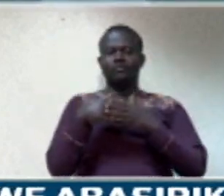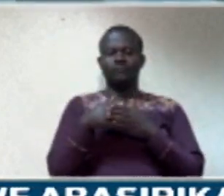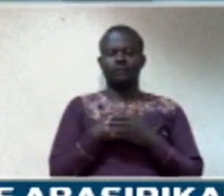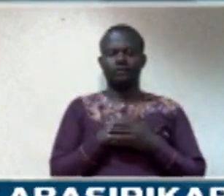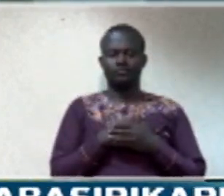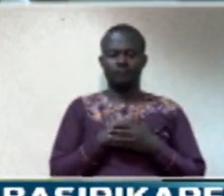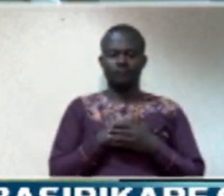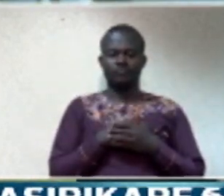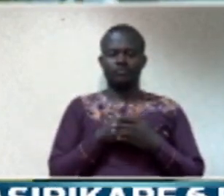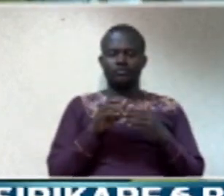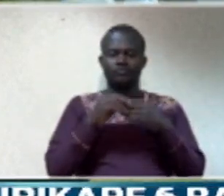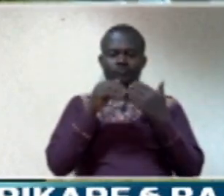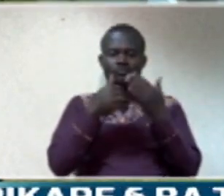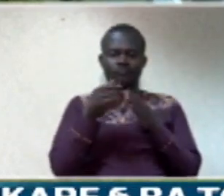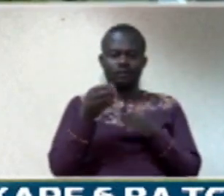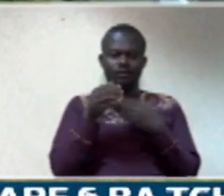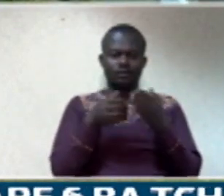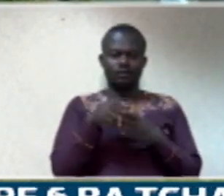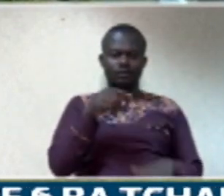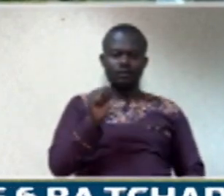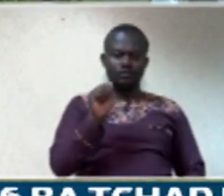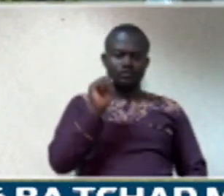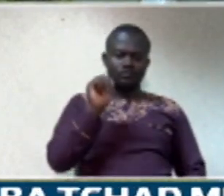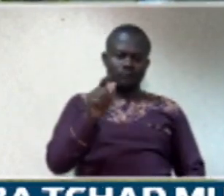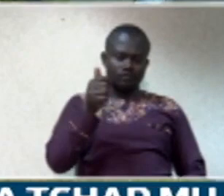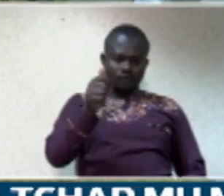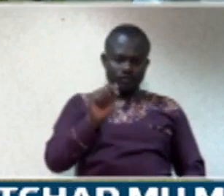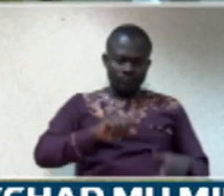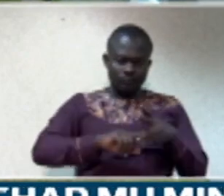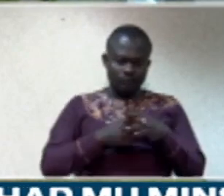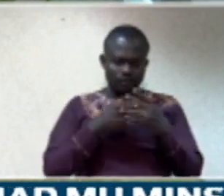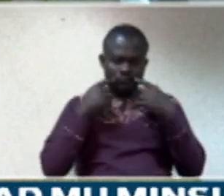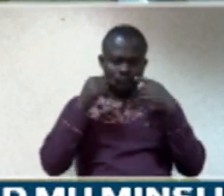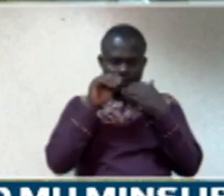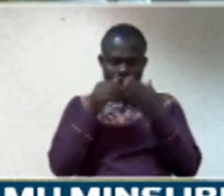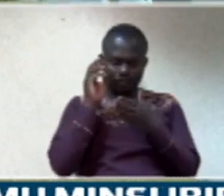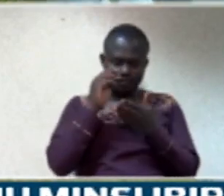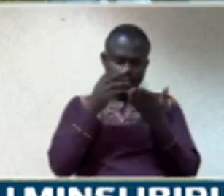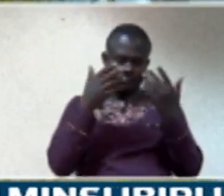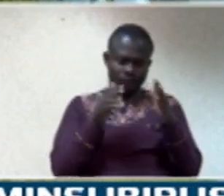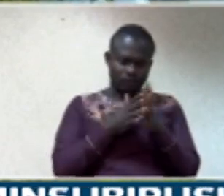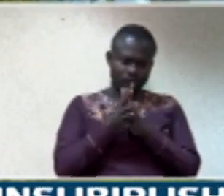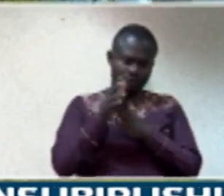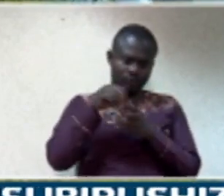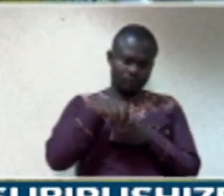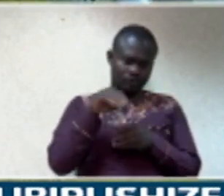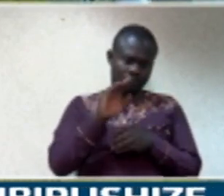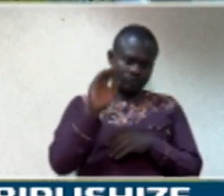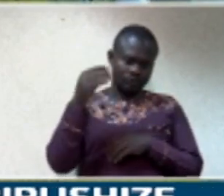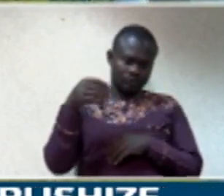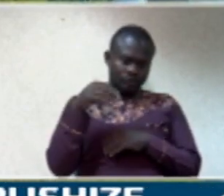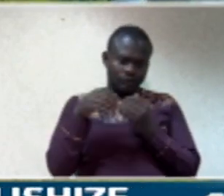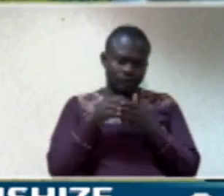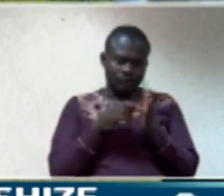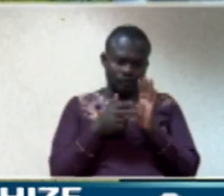Network. Umuyobozi w'iyo kompanyi Paul Klan ari nawe wayishinze avuga ko uyu mushinga uzarangira ushowemo miliyari y'amadolari ni